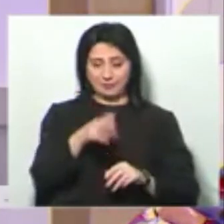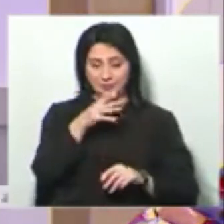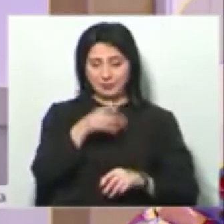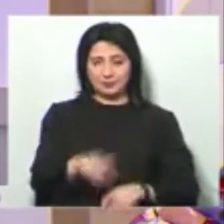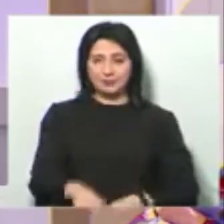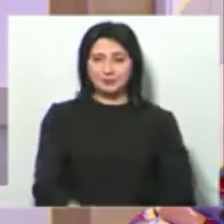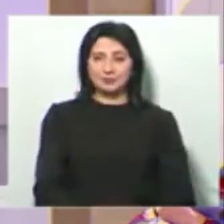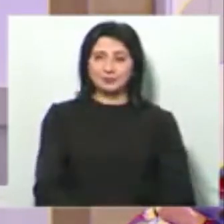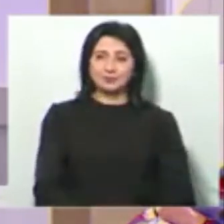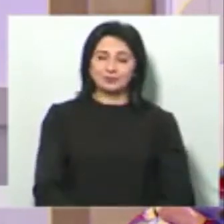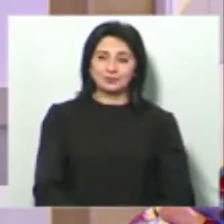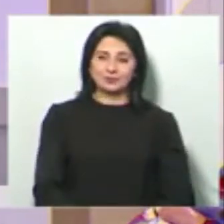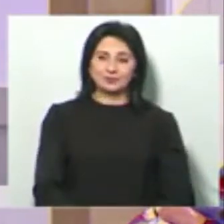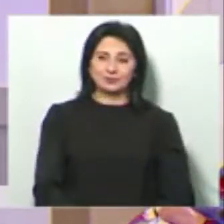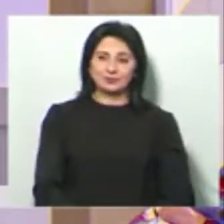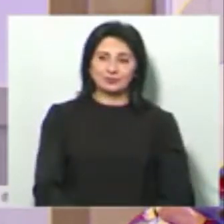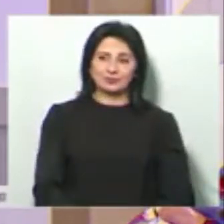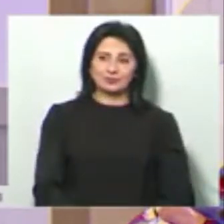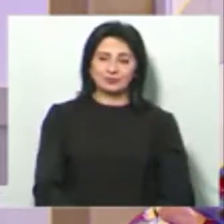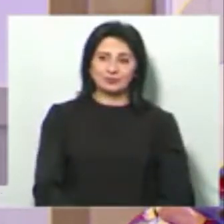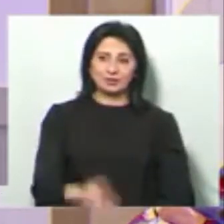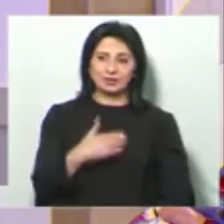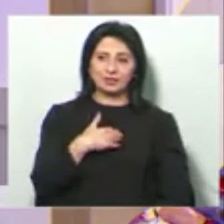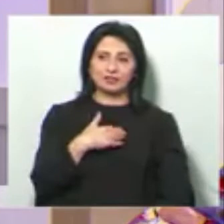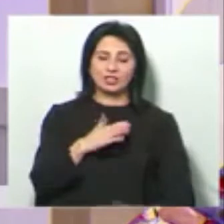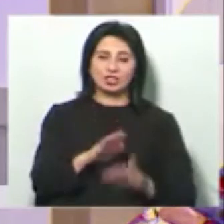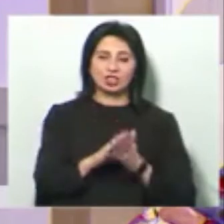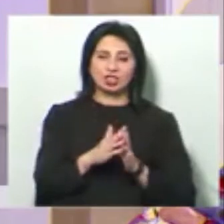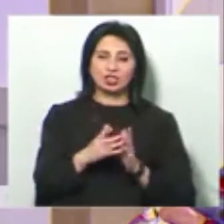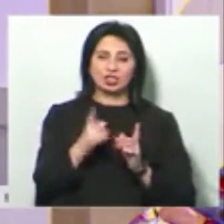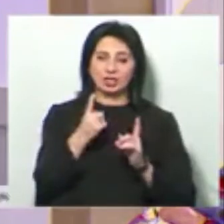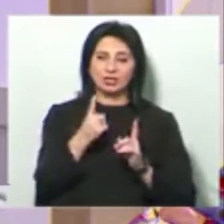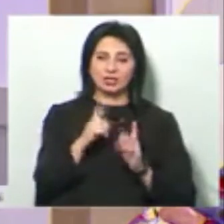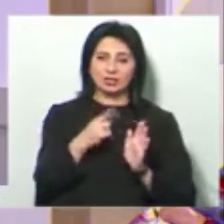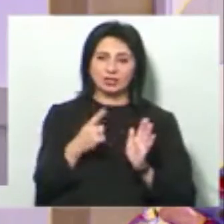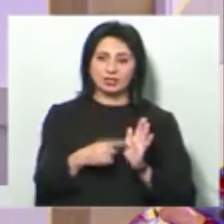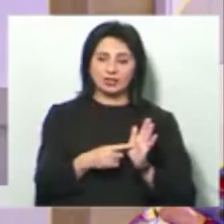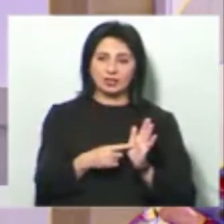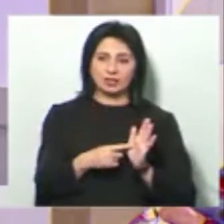shekitqvistvis chven da shevtanxvdert ert sakitxze